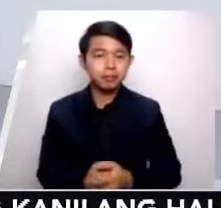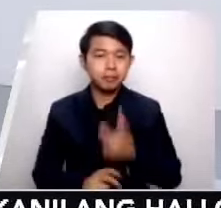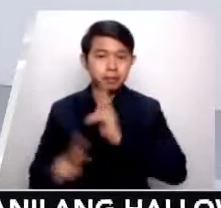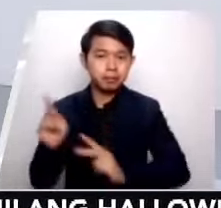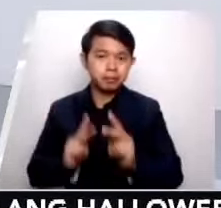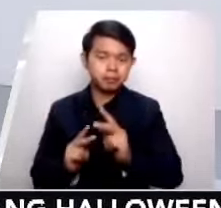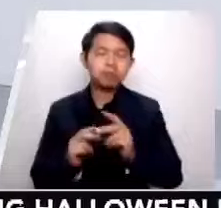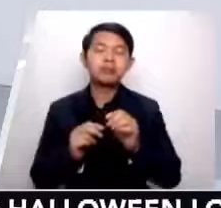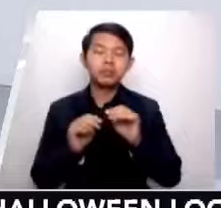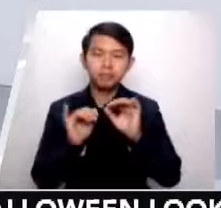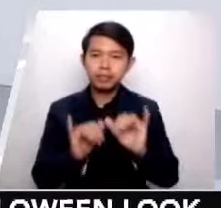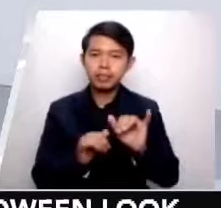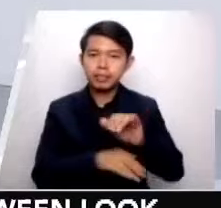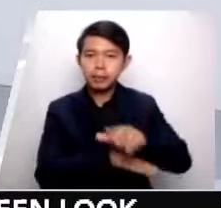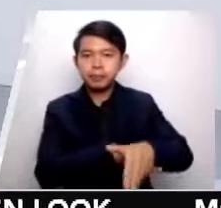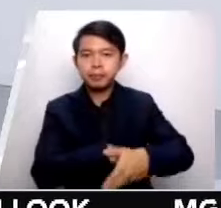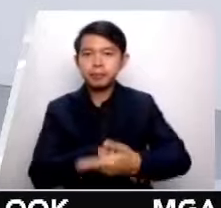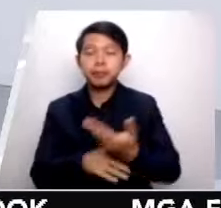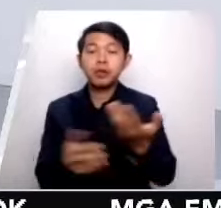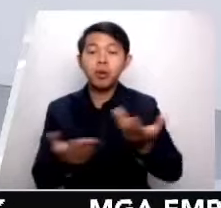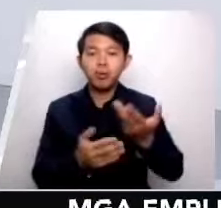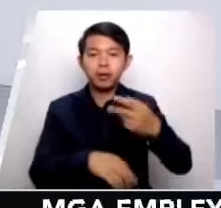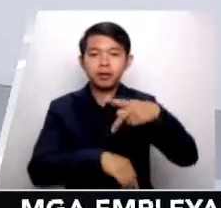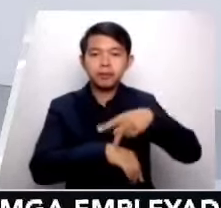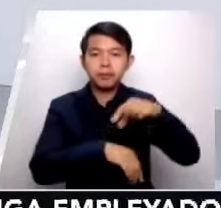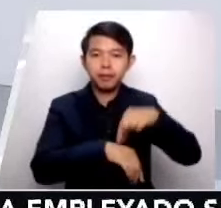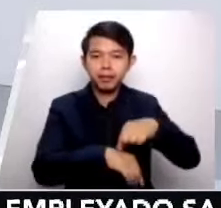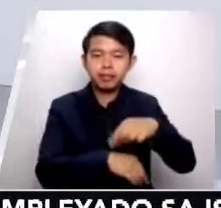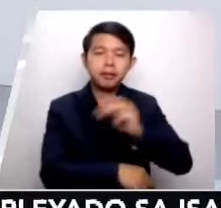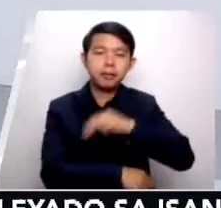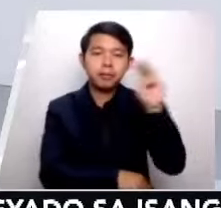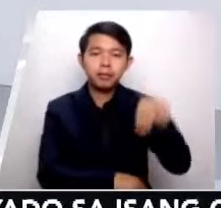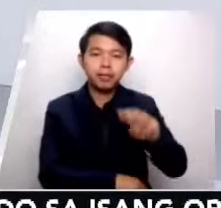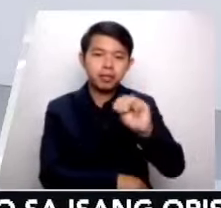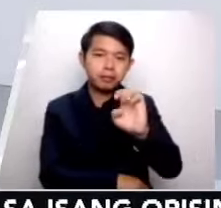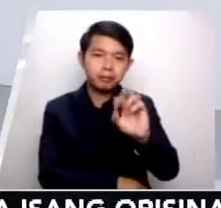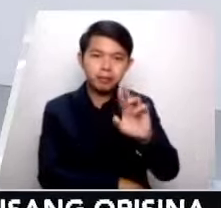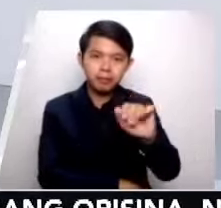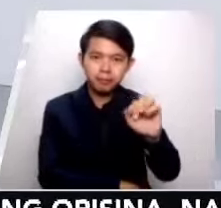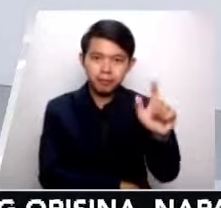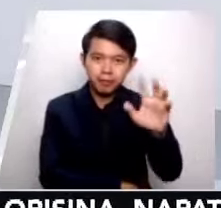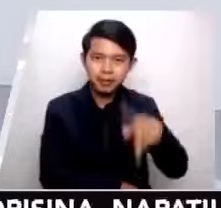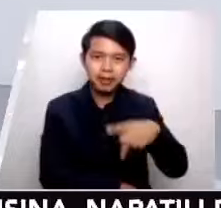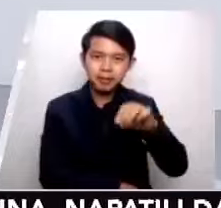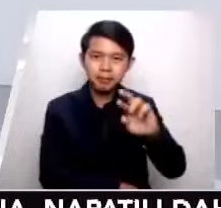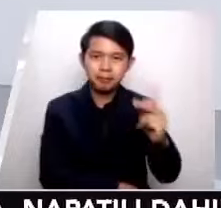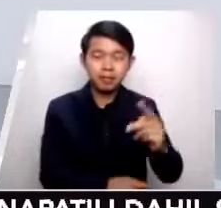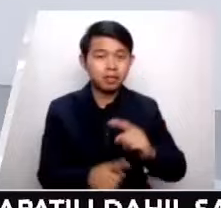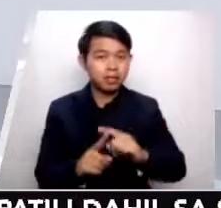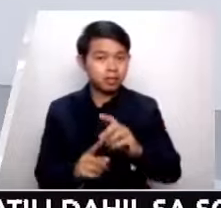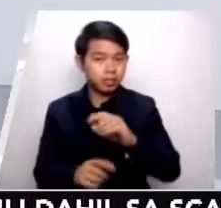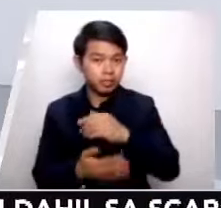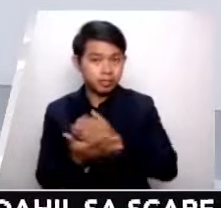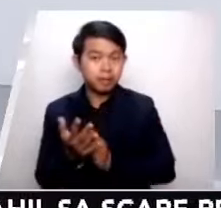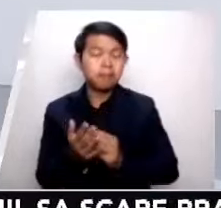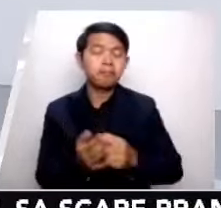sa Parañaque. Ang ilang dumalaw, sinadyari ng himlayan ng ilang kilalang personalidad. May live report si Jamie